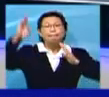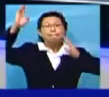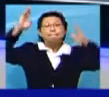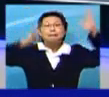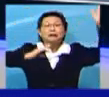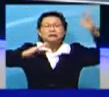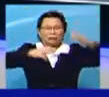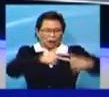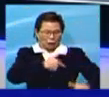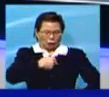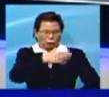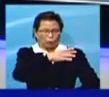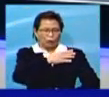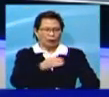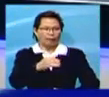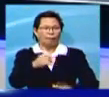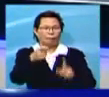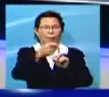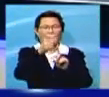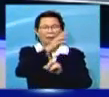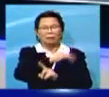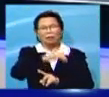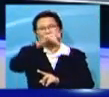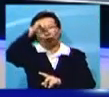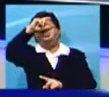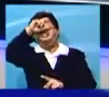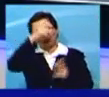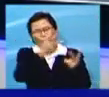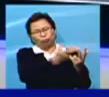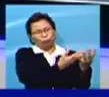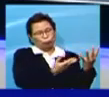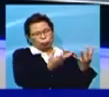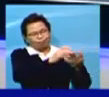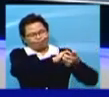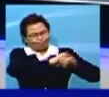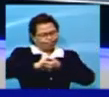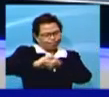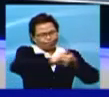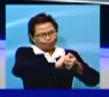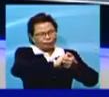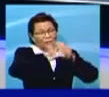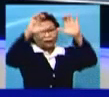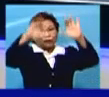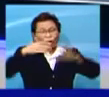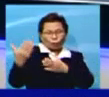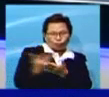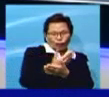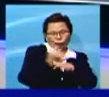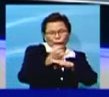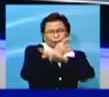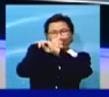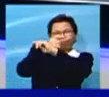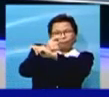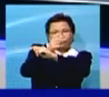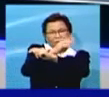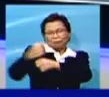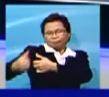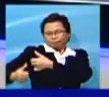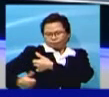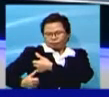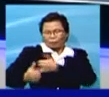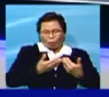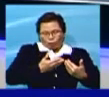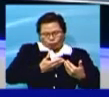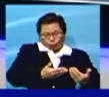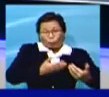Malaysia, Indonesia, Qatar, Pakistan dan Turki sepakat mendepani pelbagai ancaman bentuk baharu dalam industri pertahanan dan ketenteraan.